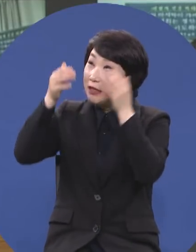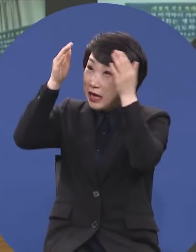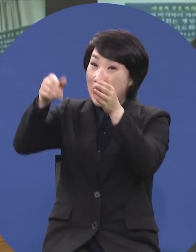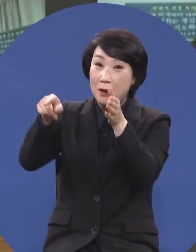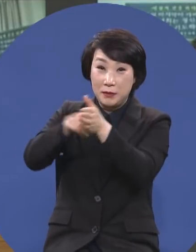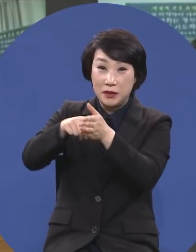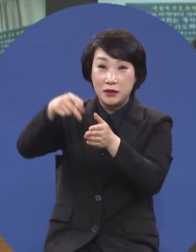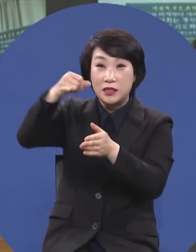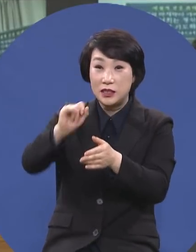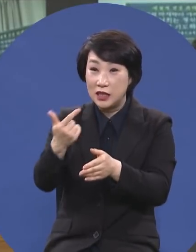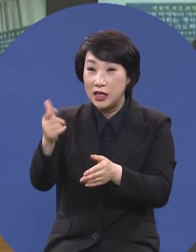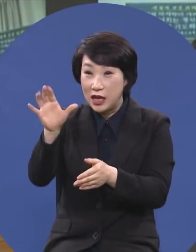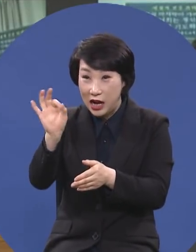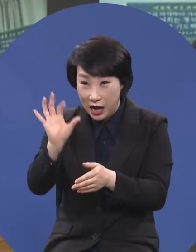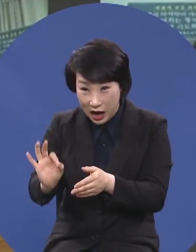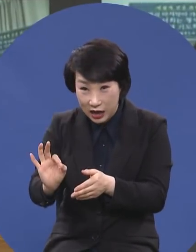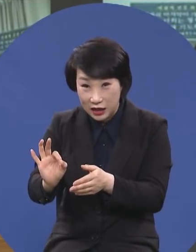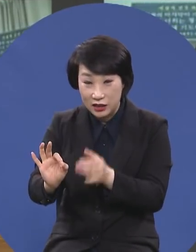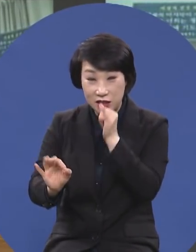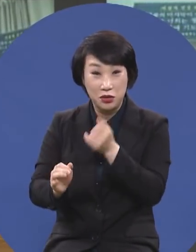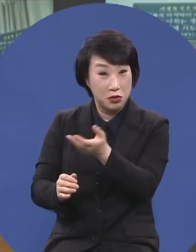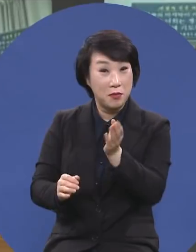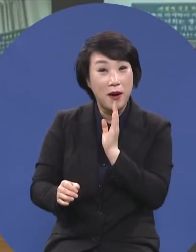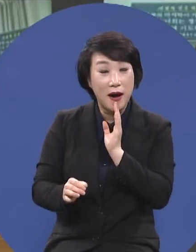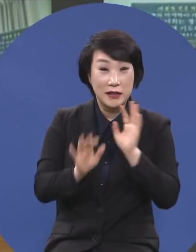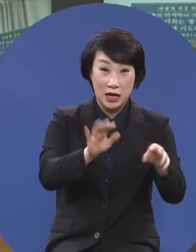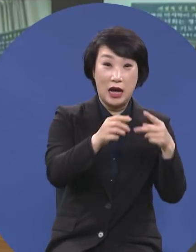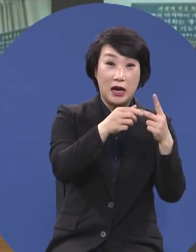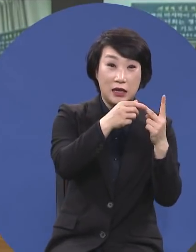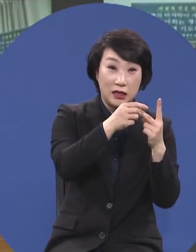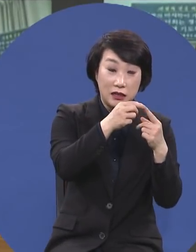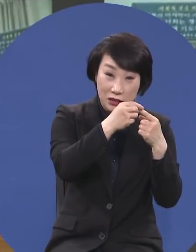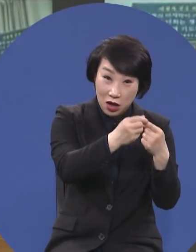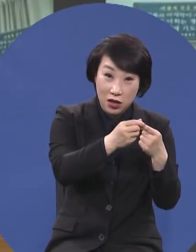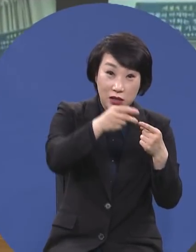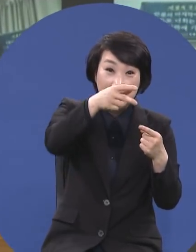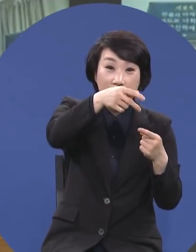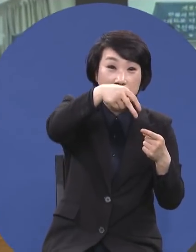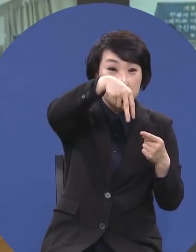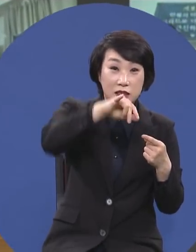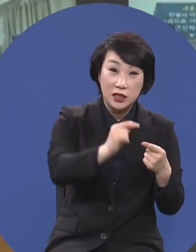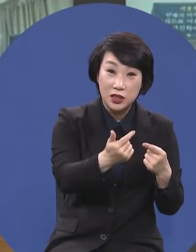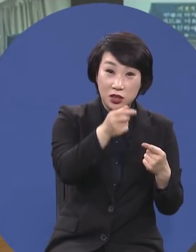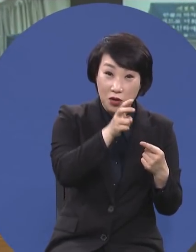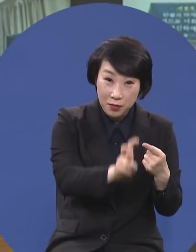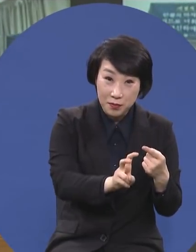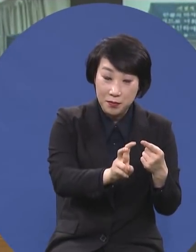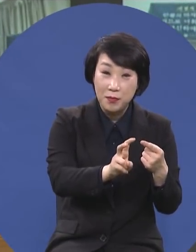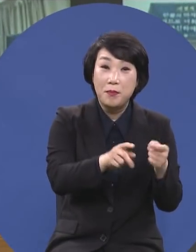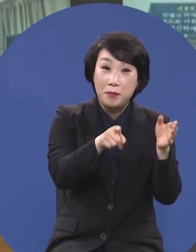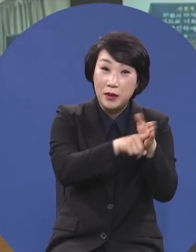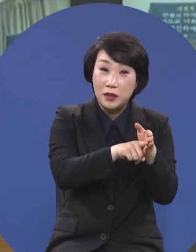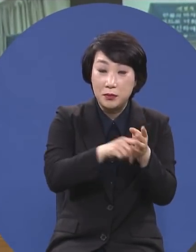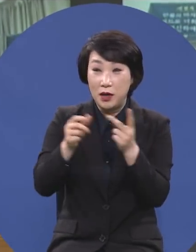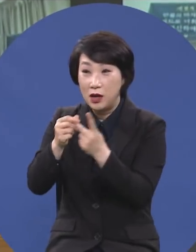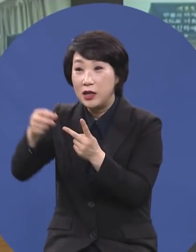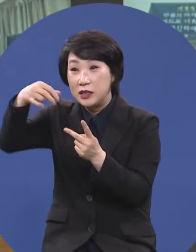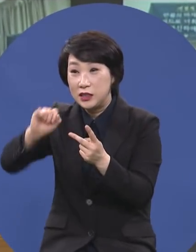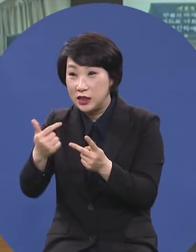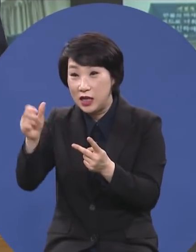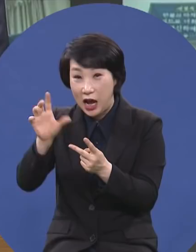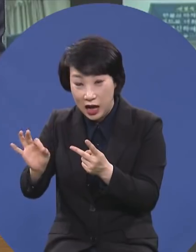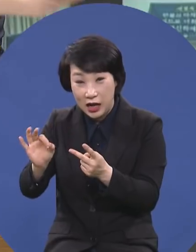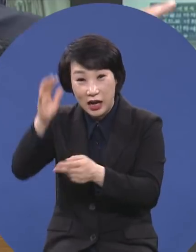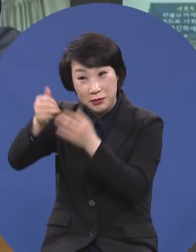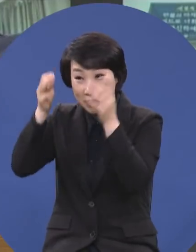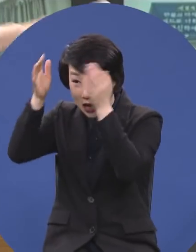이 두 가지가 있습니다. 신념의 믿음이냐, 신앙의 믿음이냐. 우리 전부 다 오늘